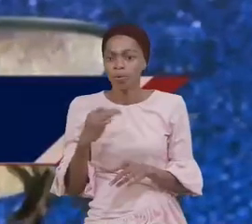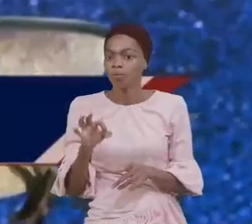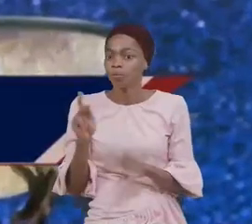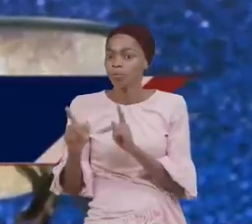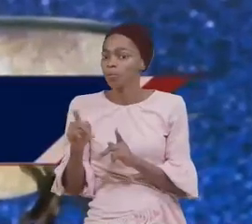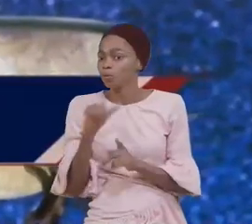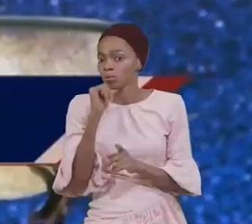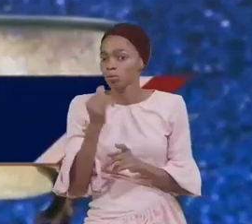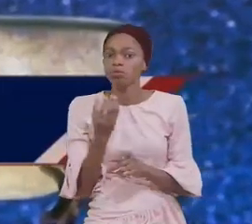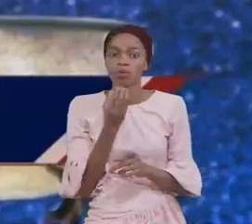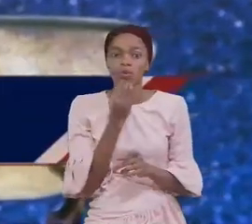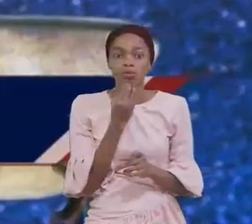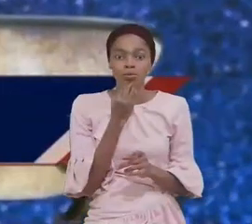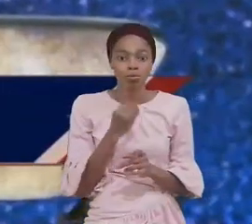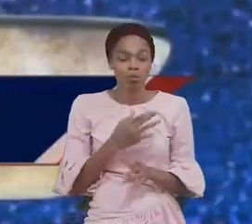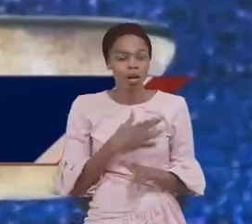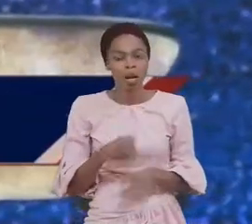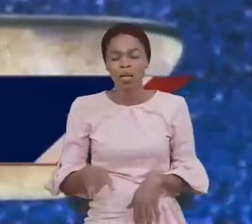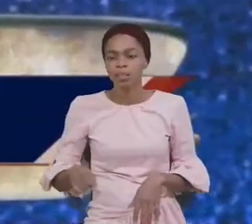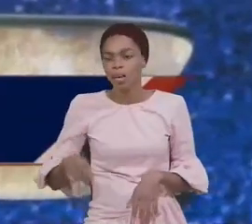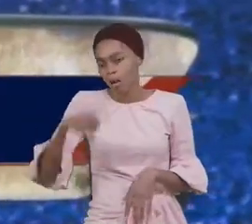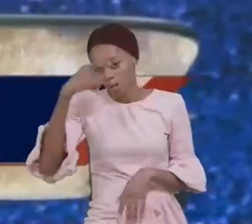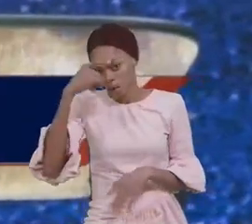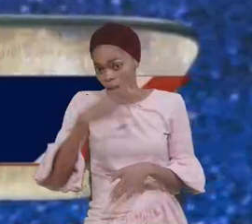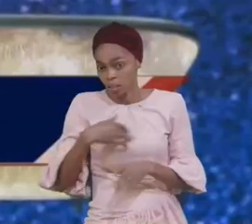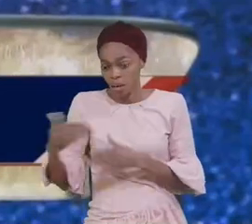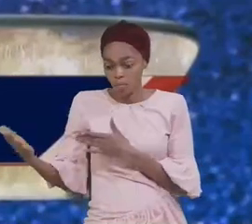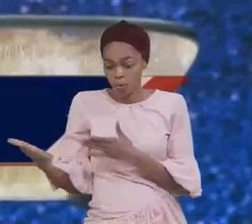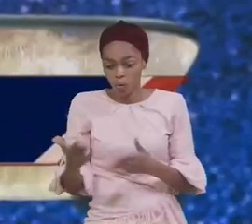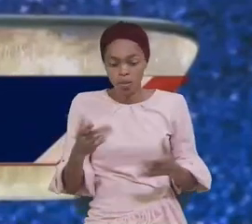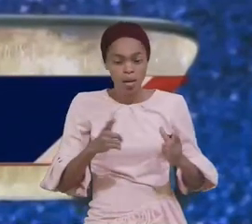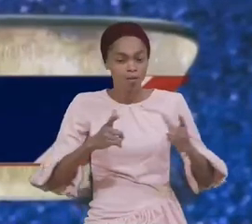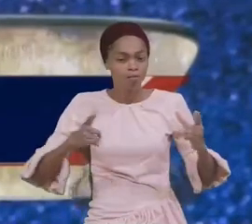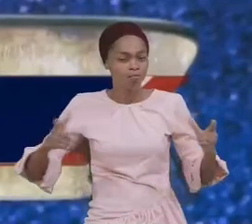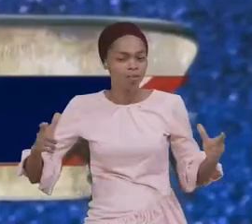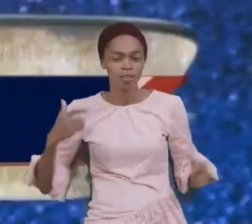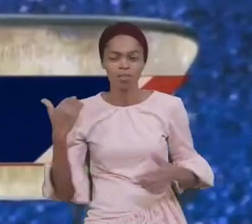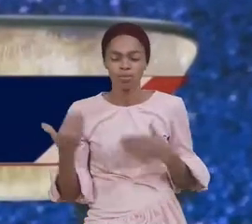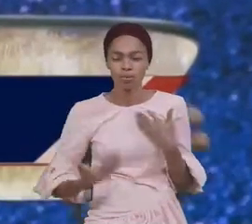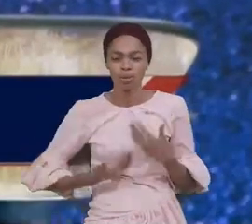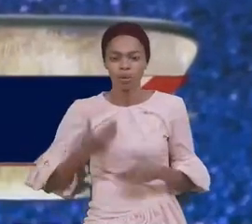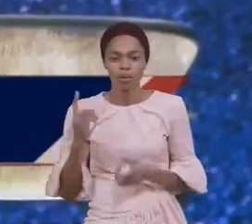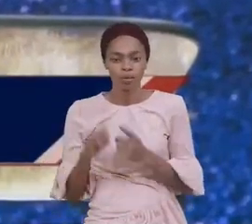Et ils causèrent une grande joie à tous les frères.